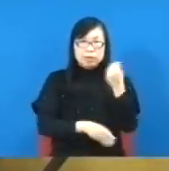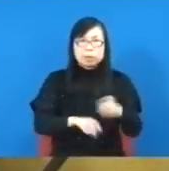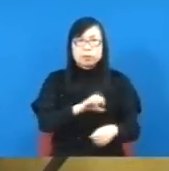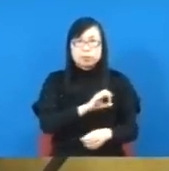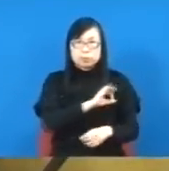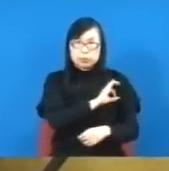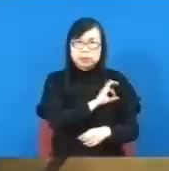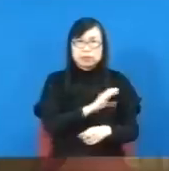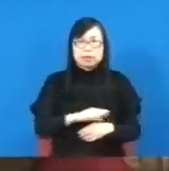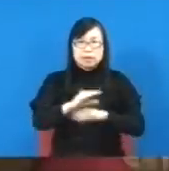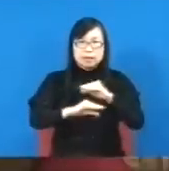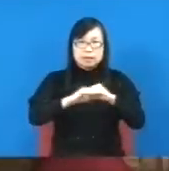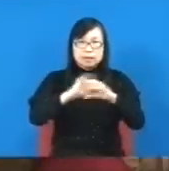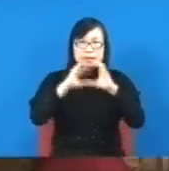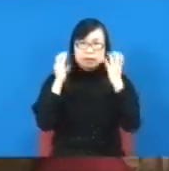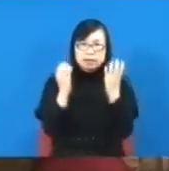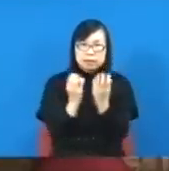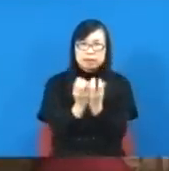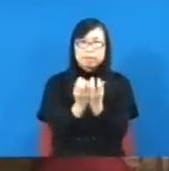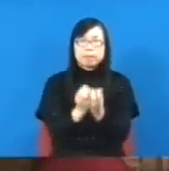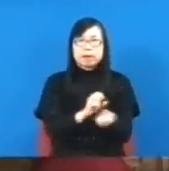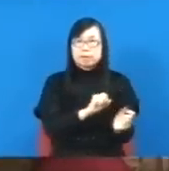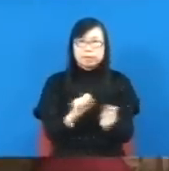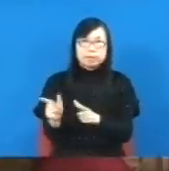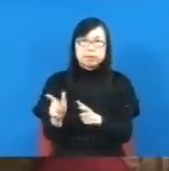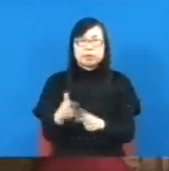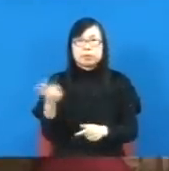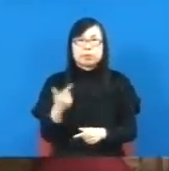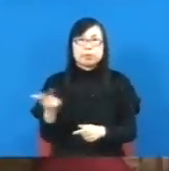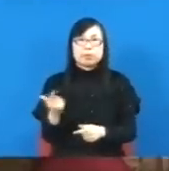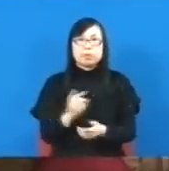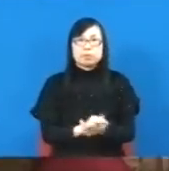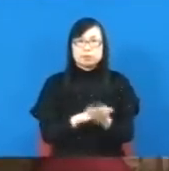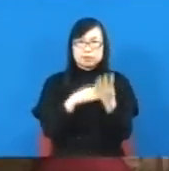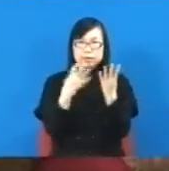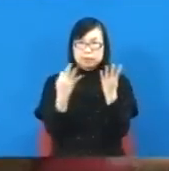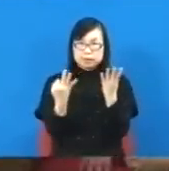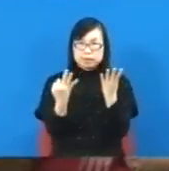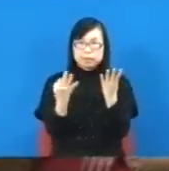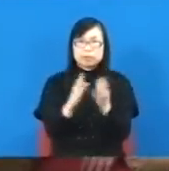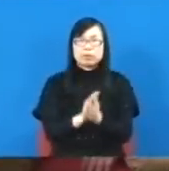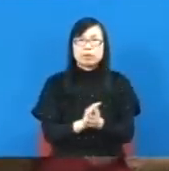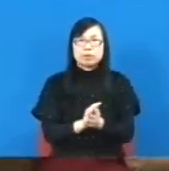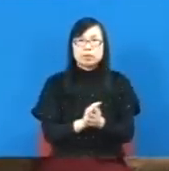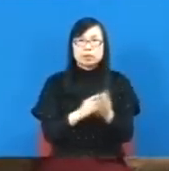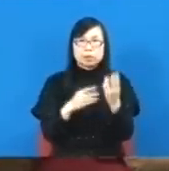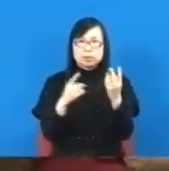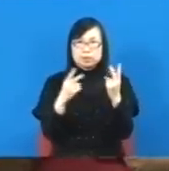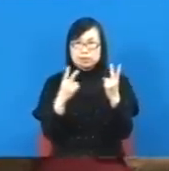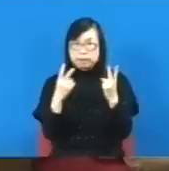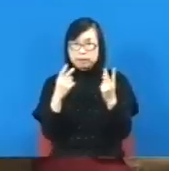係。即係應該係多過我哋好多啦，四廿三個，咁啊主席做咗42個，對27個，係